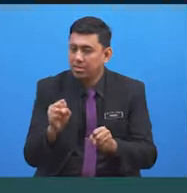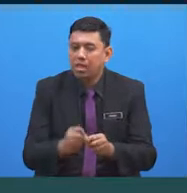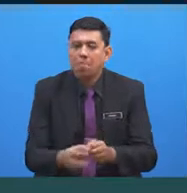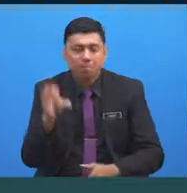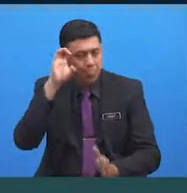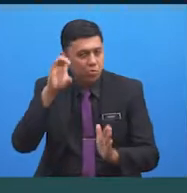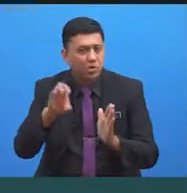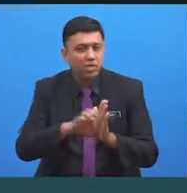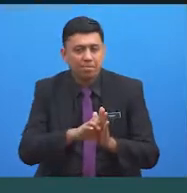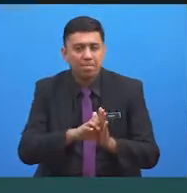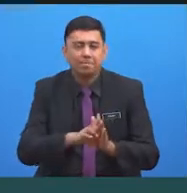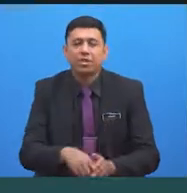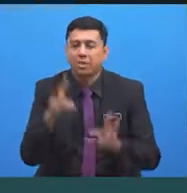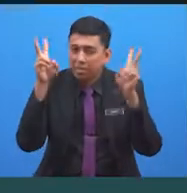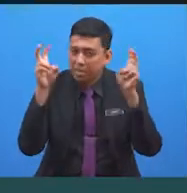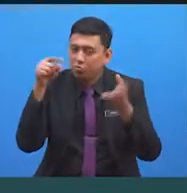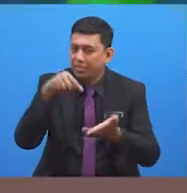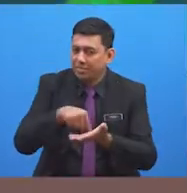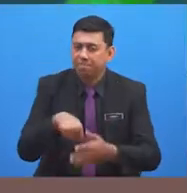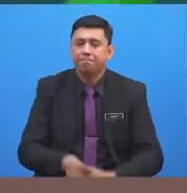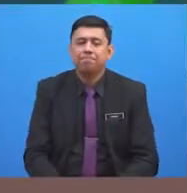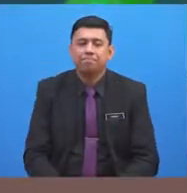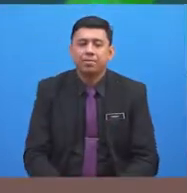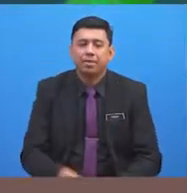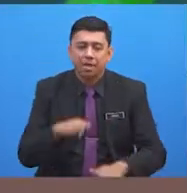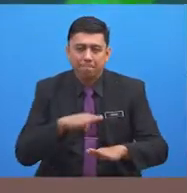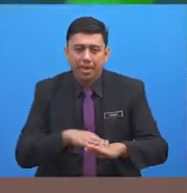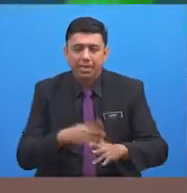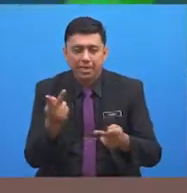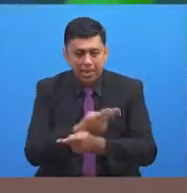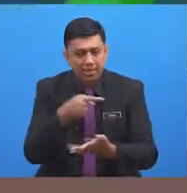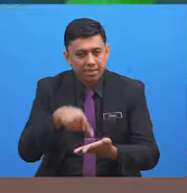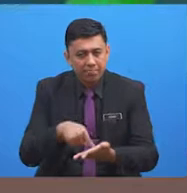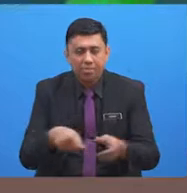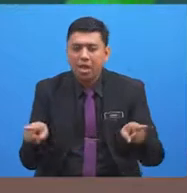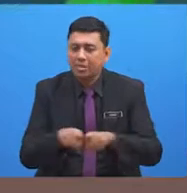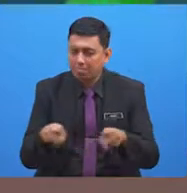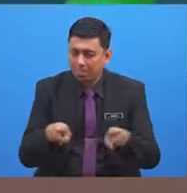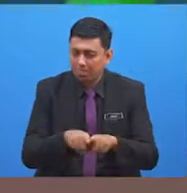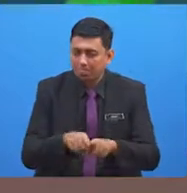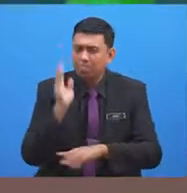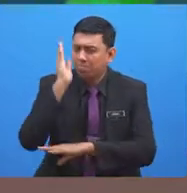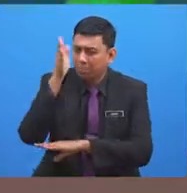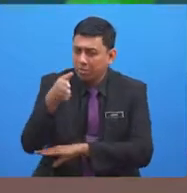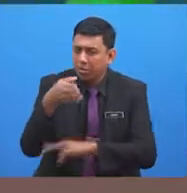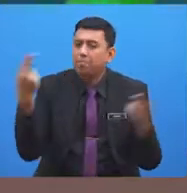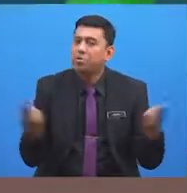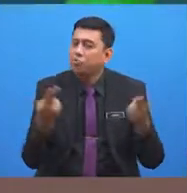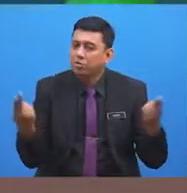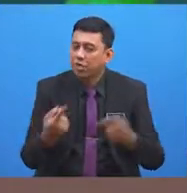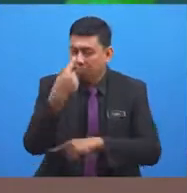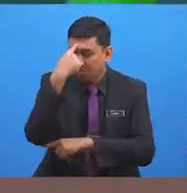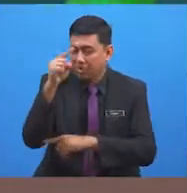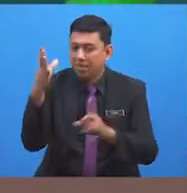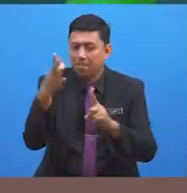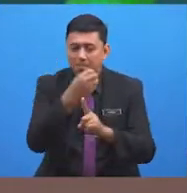untuk menerokai bidang ini. Pada episod kali ini, kita bersama-sama akan berusaha untuk